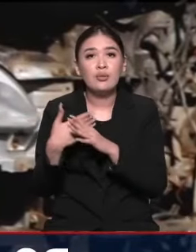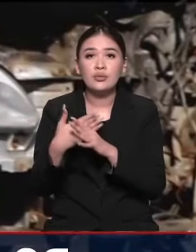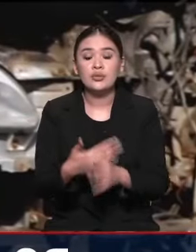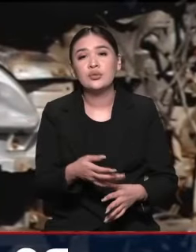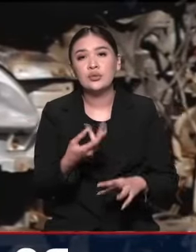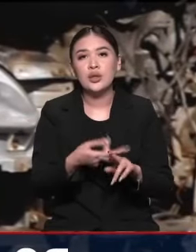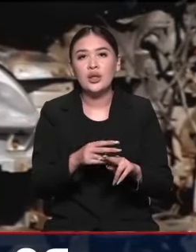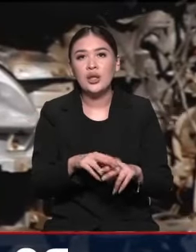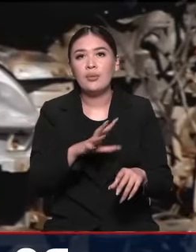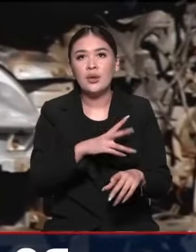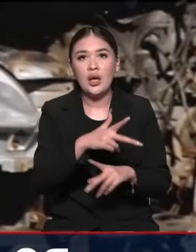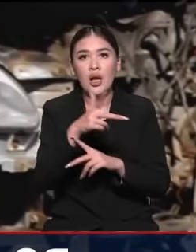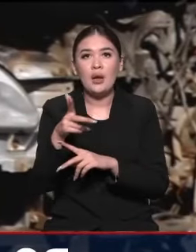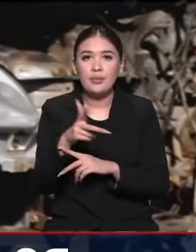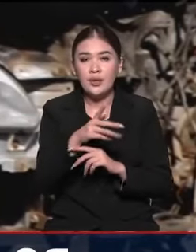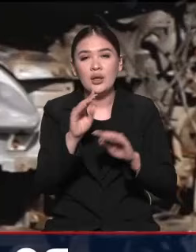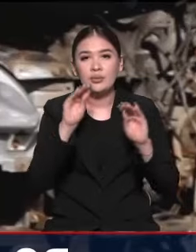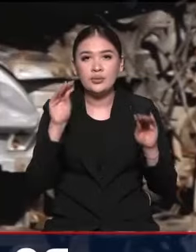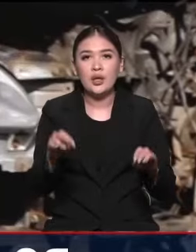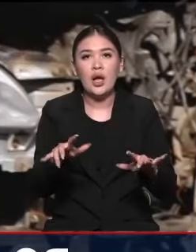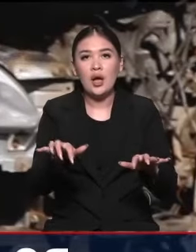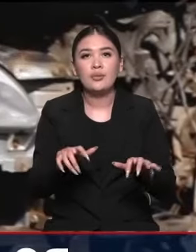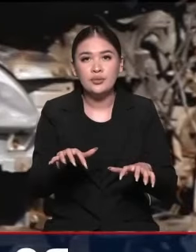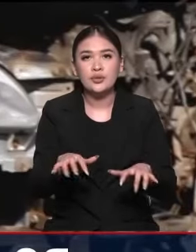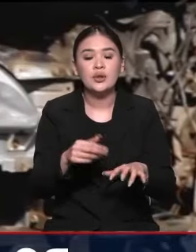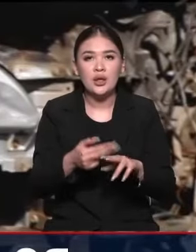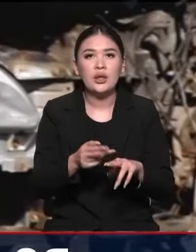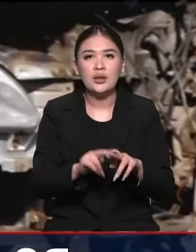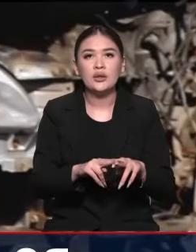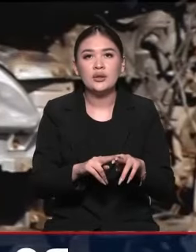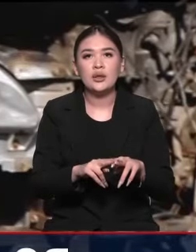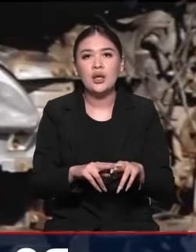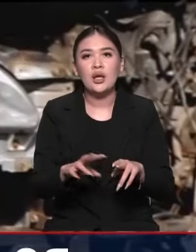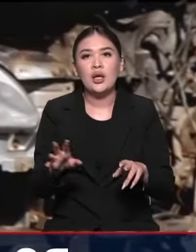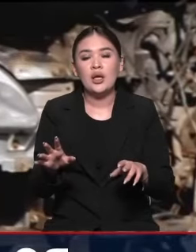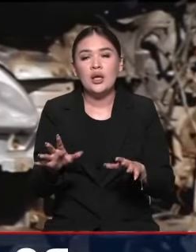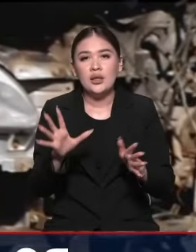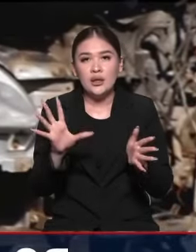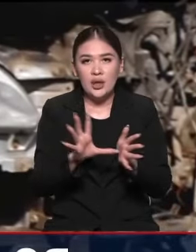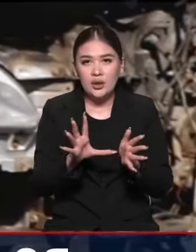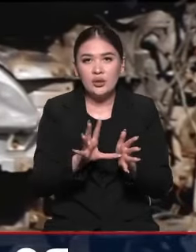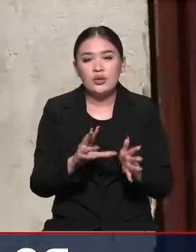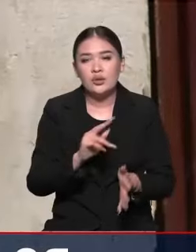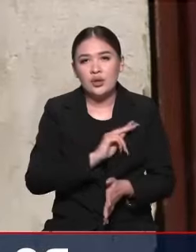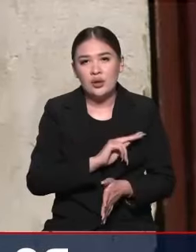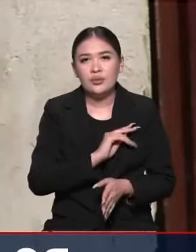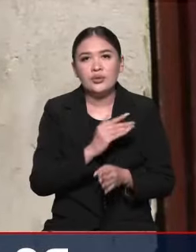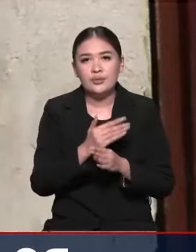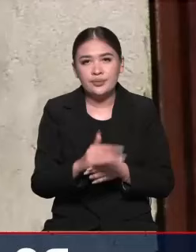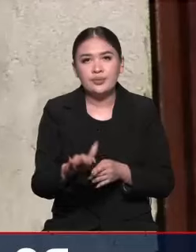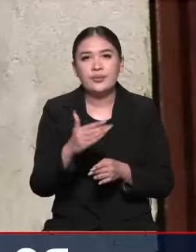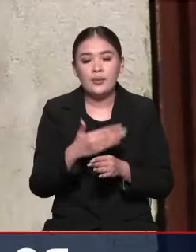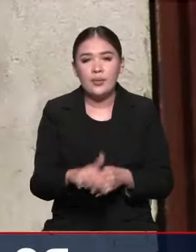мы восстановили камеры наблюдения. Компьютер приобрели, бытовую технику и инструменты частично. Работаем потихоньку. На сегодня